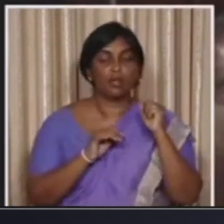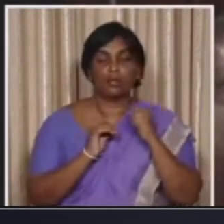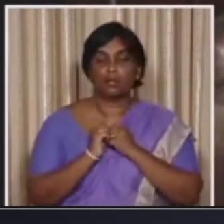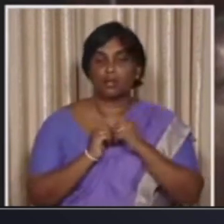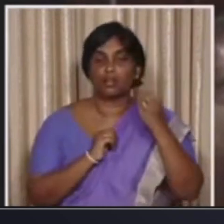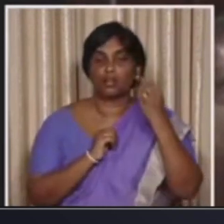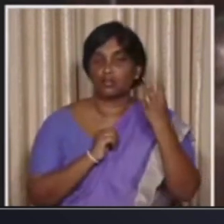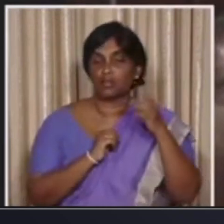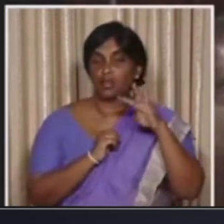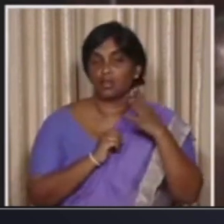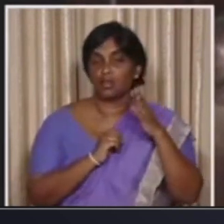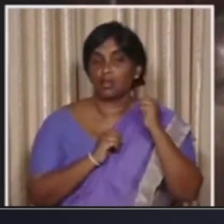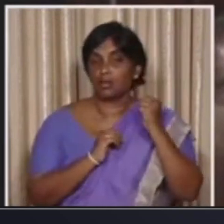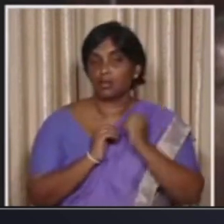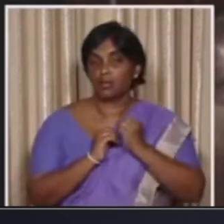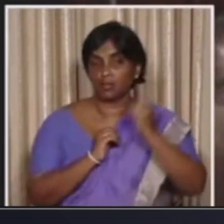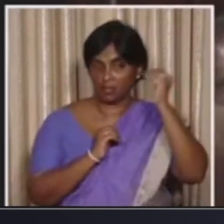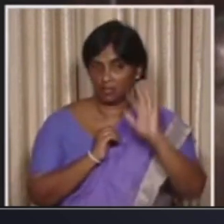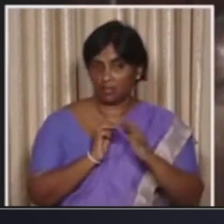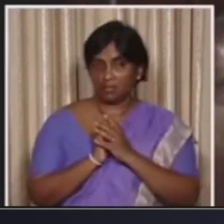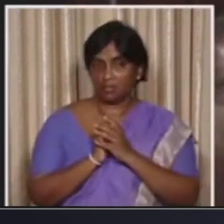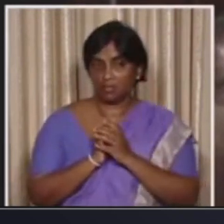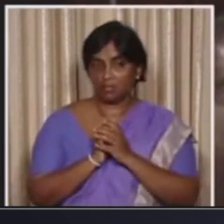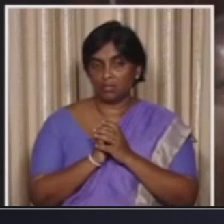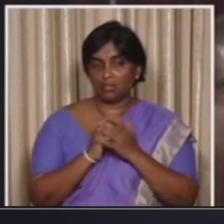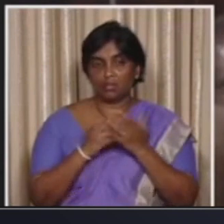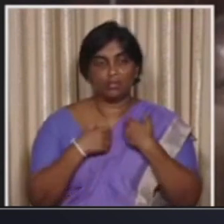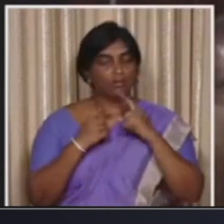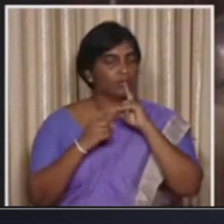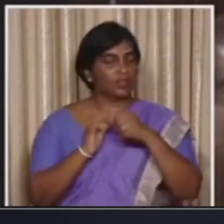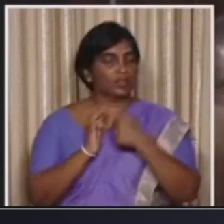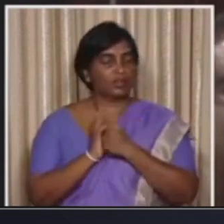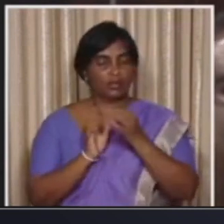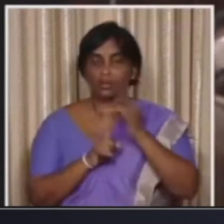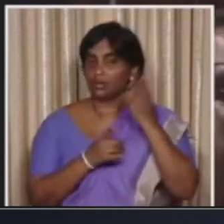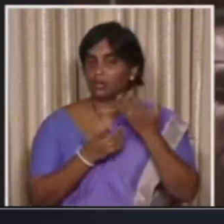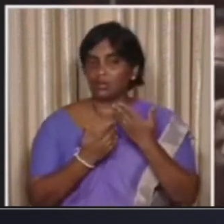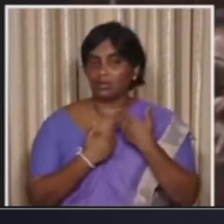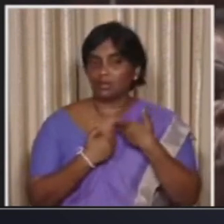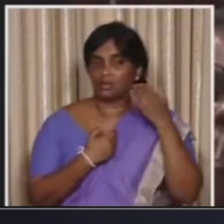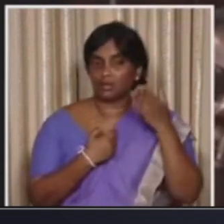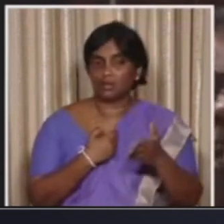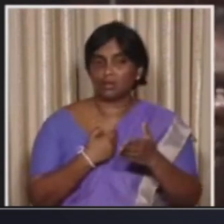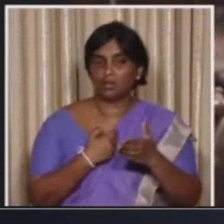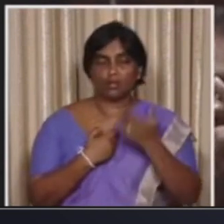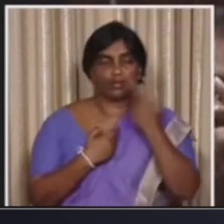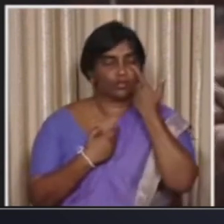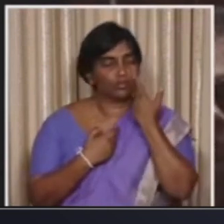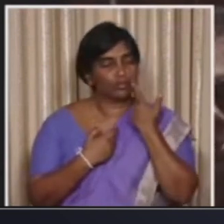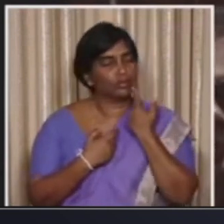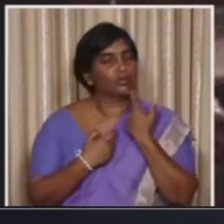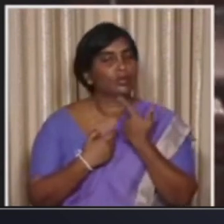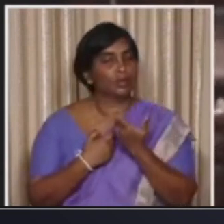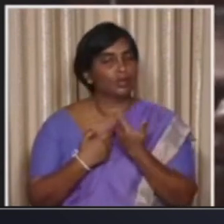7350ට 3450කින් වැඩි කරනවා කියලා මට කියන්න ගරු සභාපතිතුමනි මේ පුංචි අහිංසක